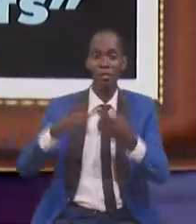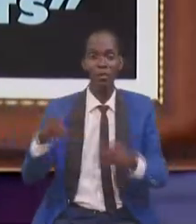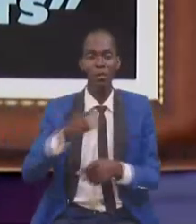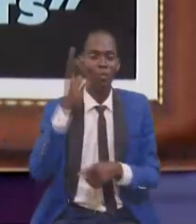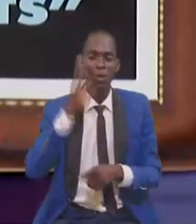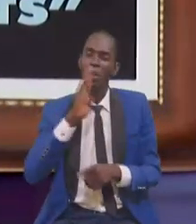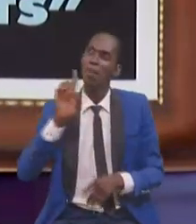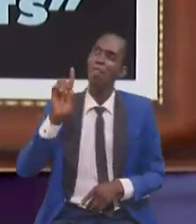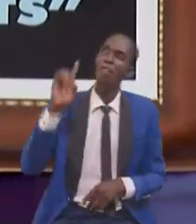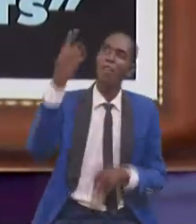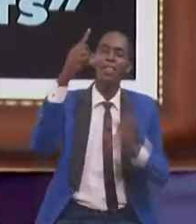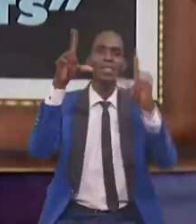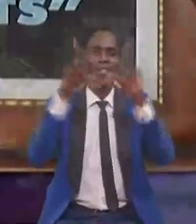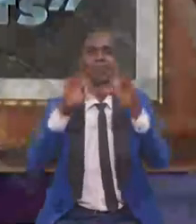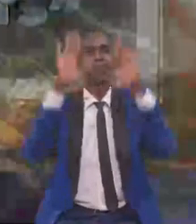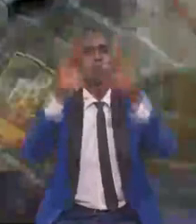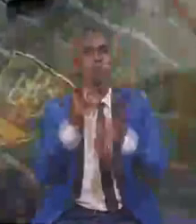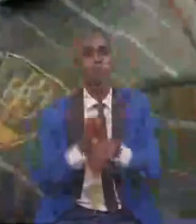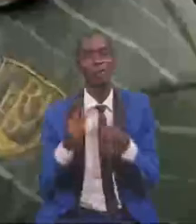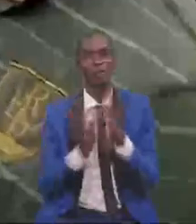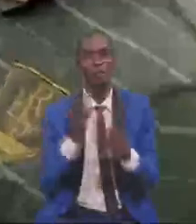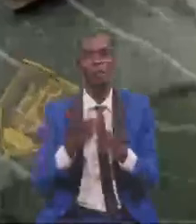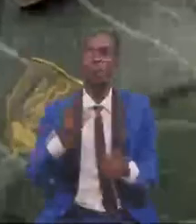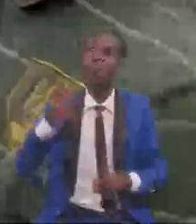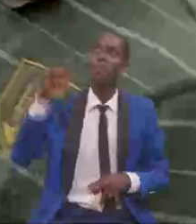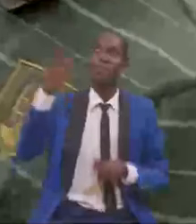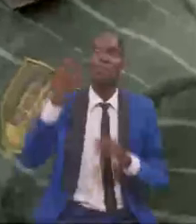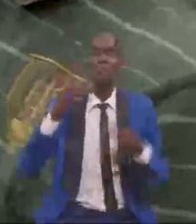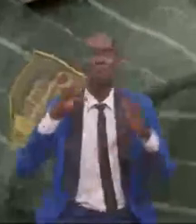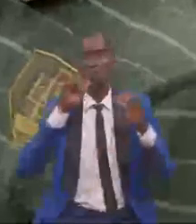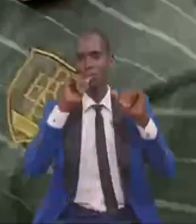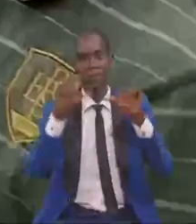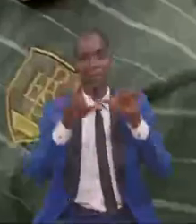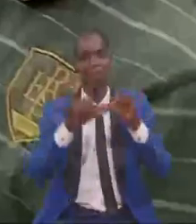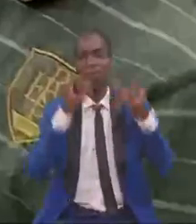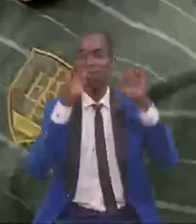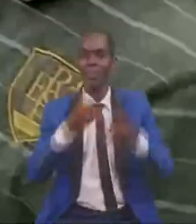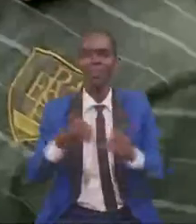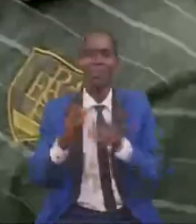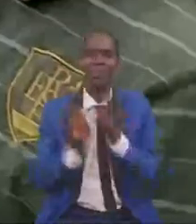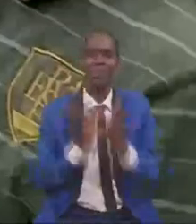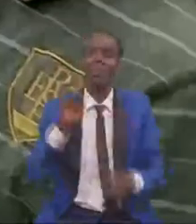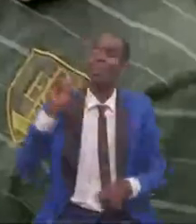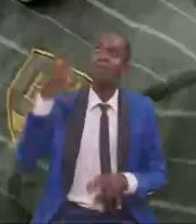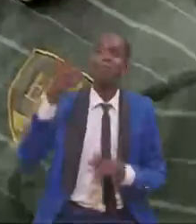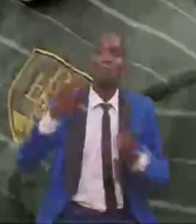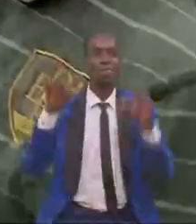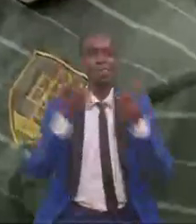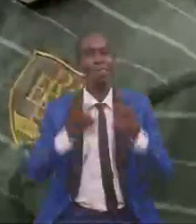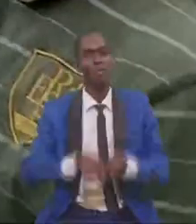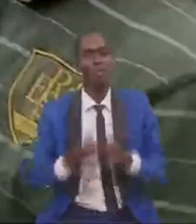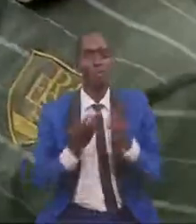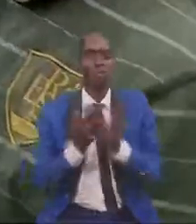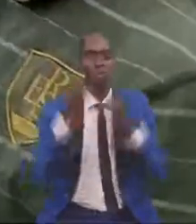donner, vous serez premier, des premiers, des miracles au premier rang.